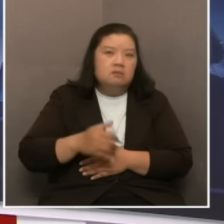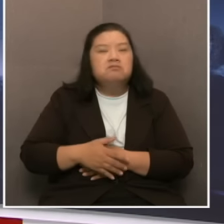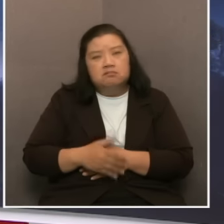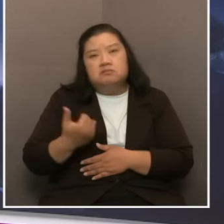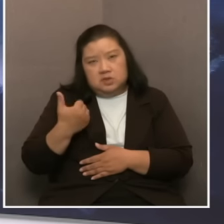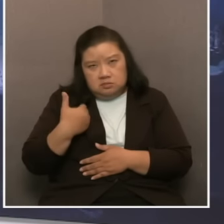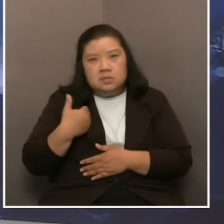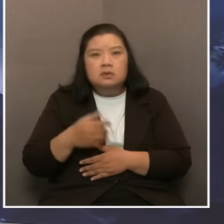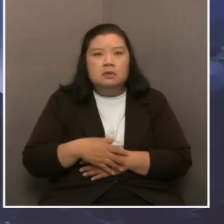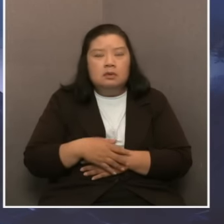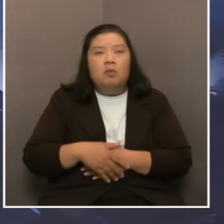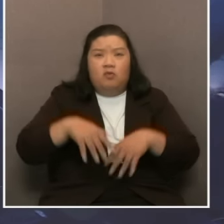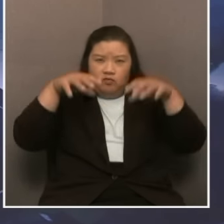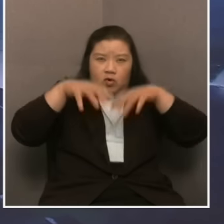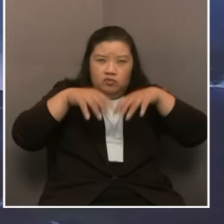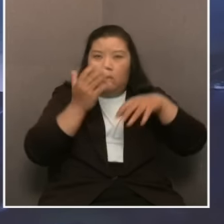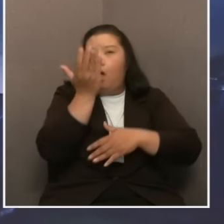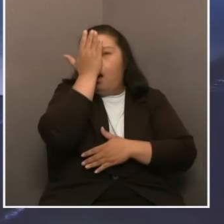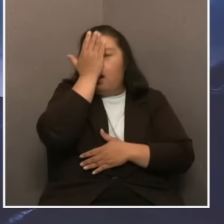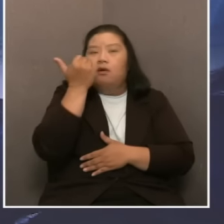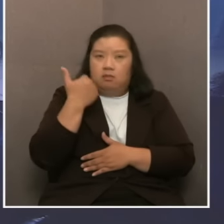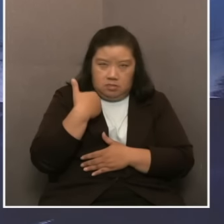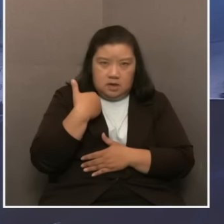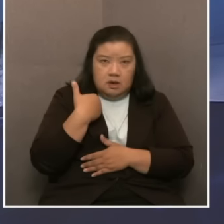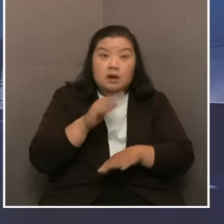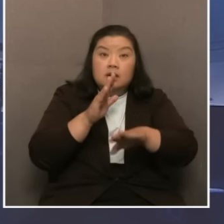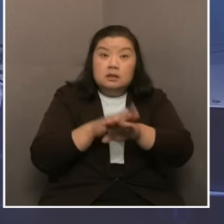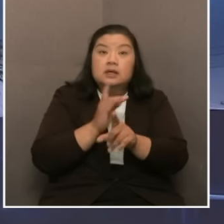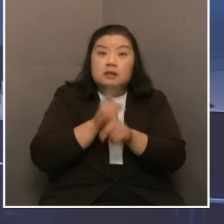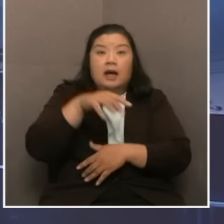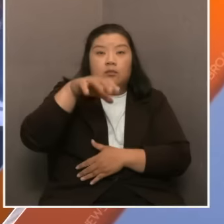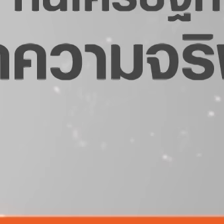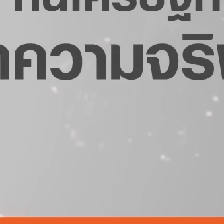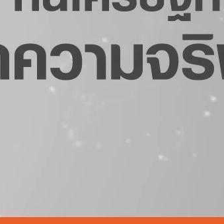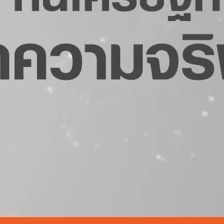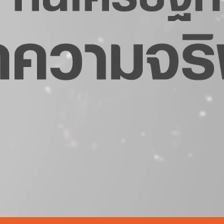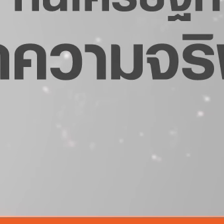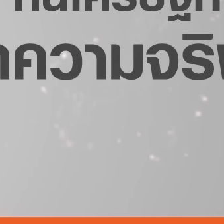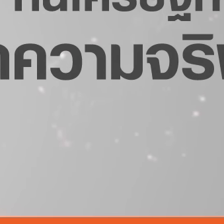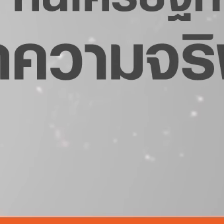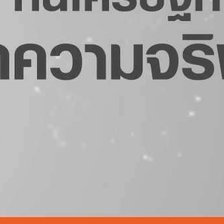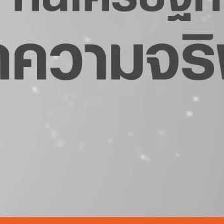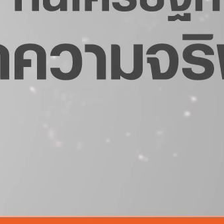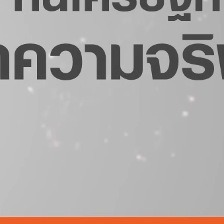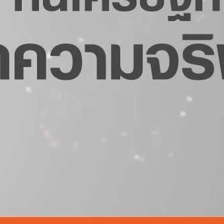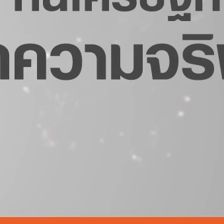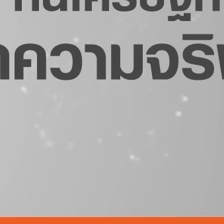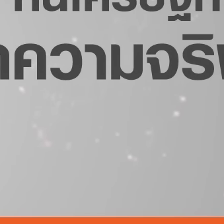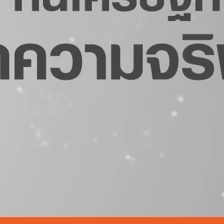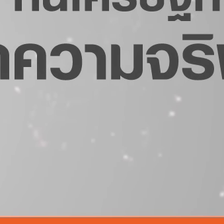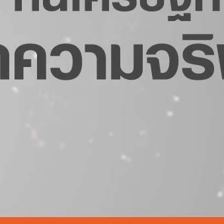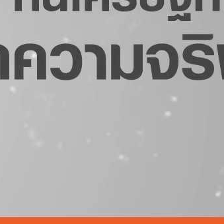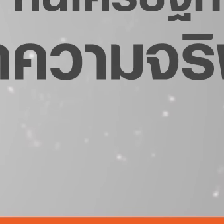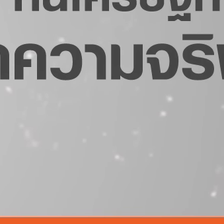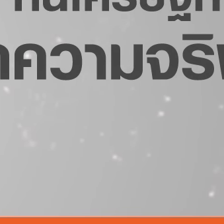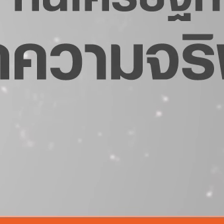ี่ประมาณฝนจะตกลงมาเพิมขึนตามการประกศเตือนจากกรมอุตูนิยมวิทยาอย่าลมกด Subscribe กด Like กด Shareในทุ